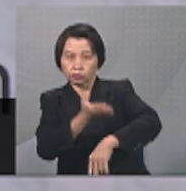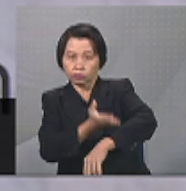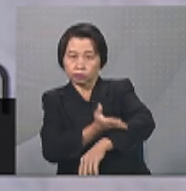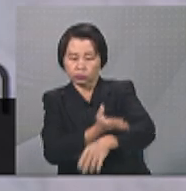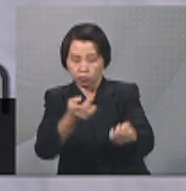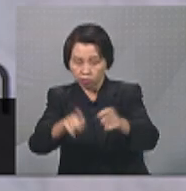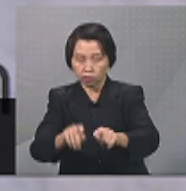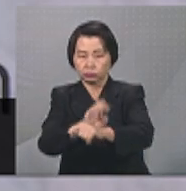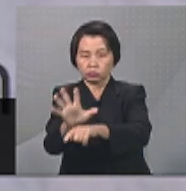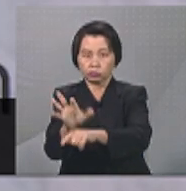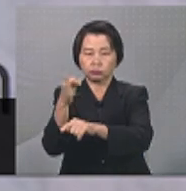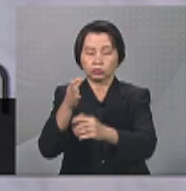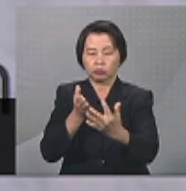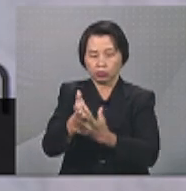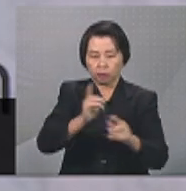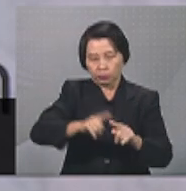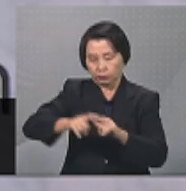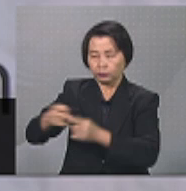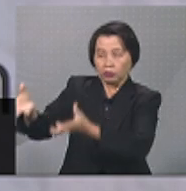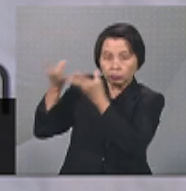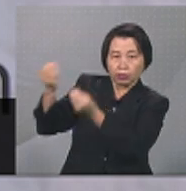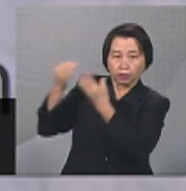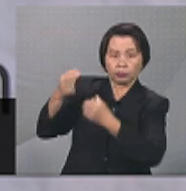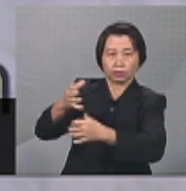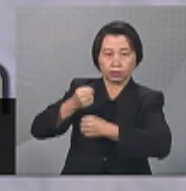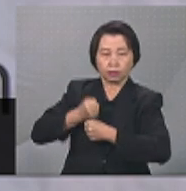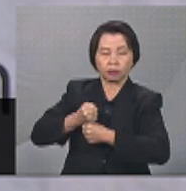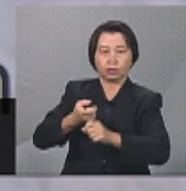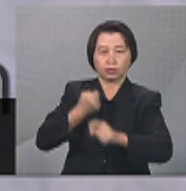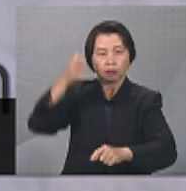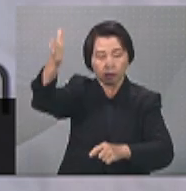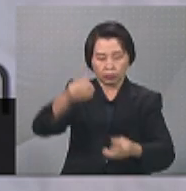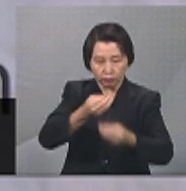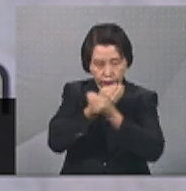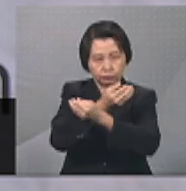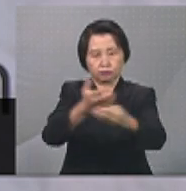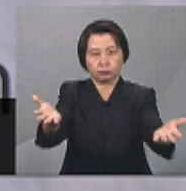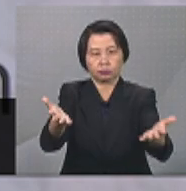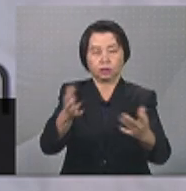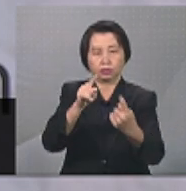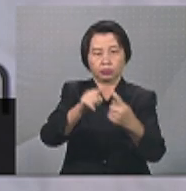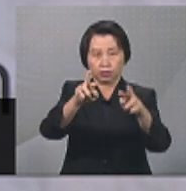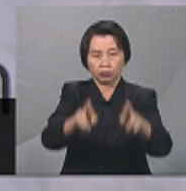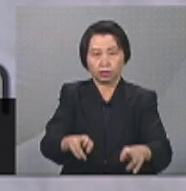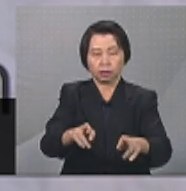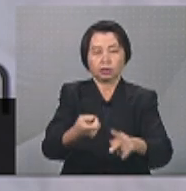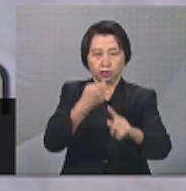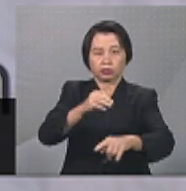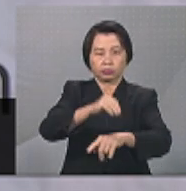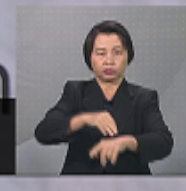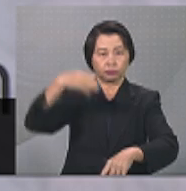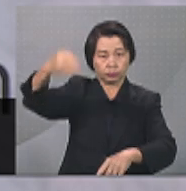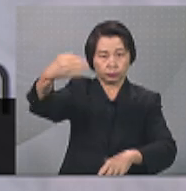kejadian COVID-19 melalui segala maklumat yang diperolehi dan akan dimaklumkan kepada rakyat dari masa ke